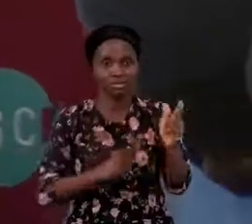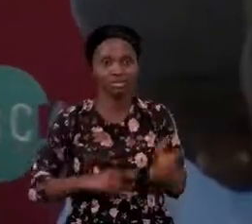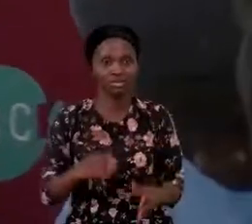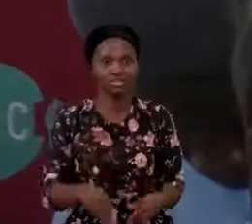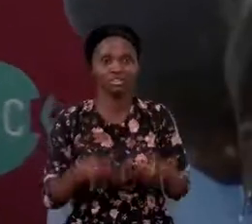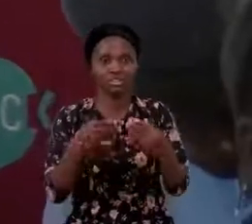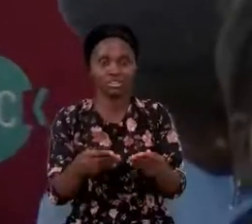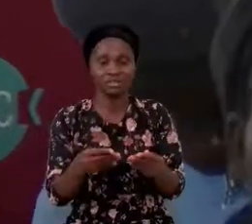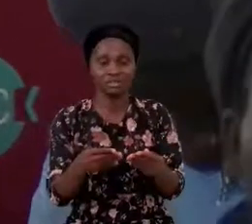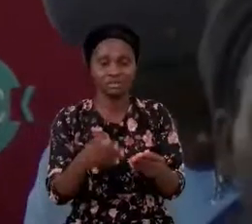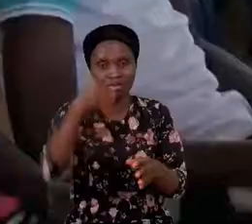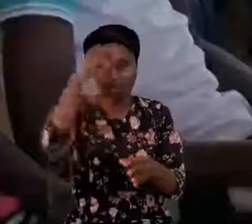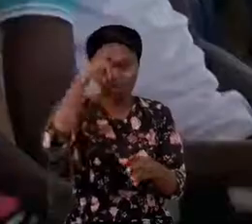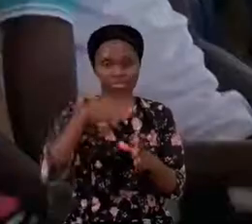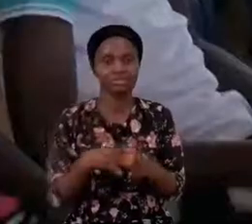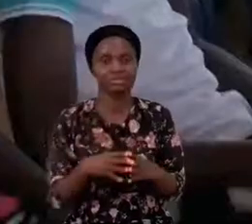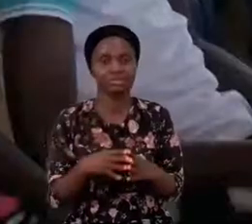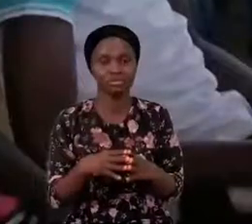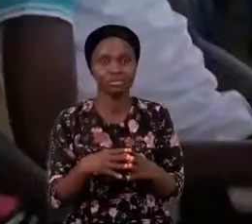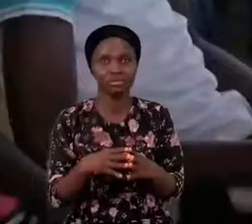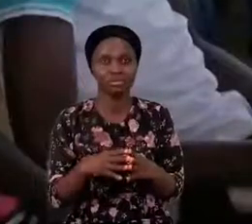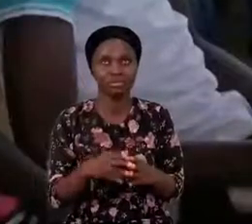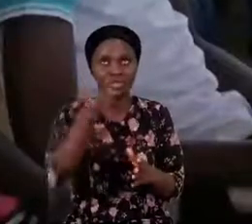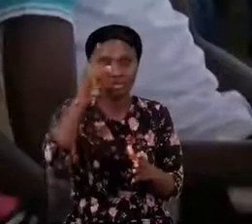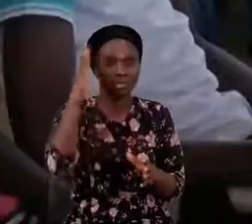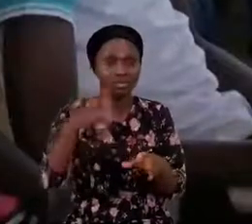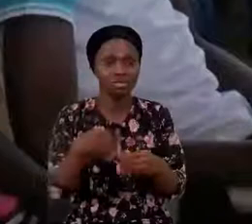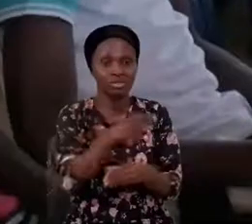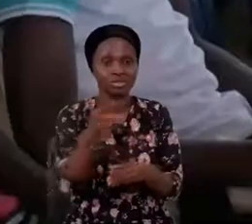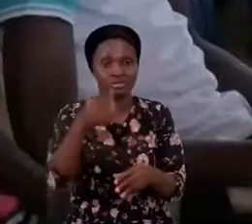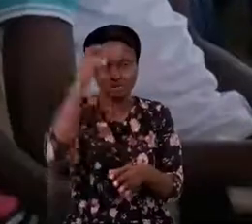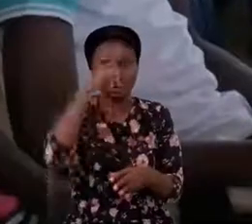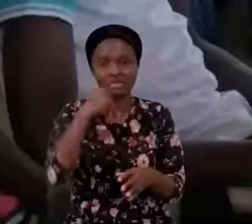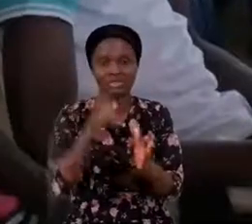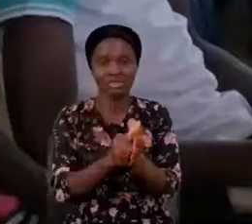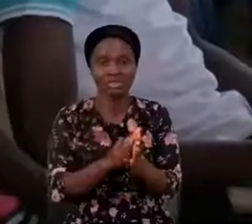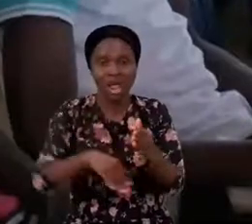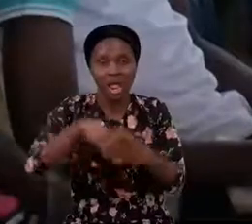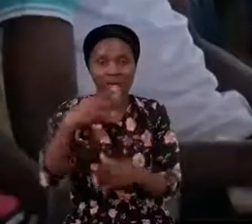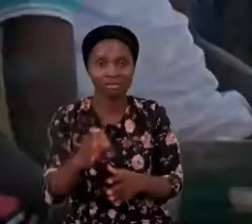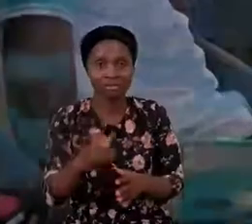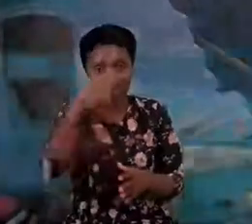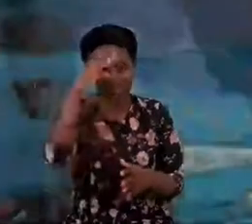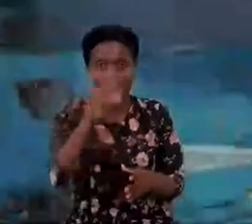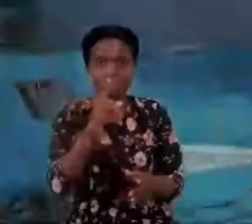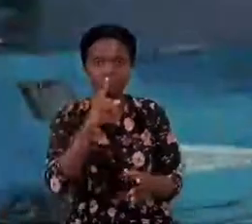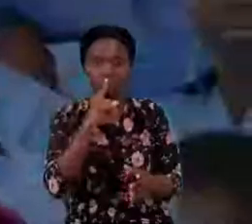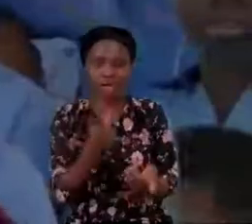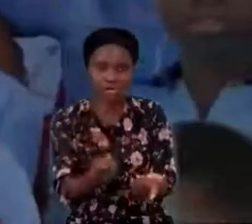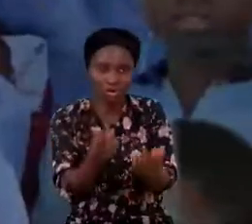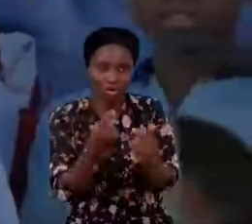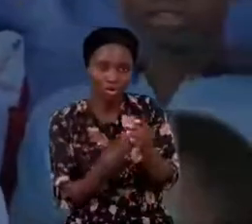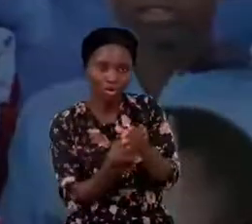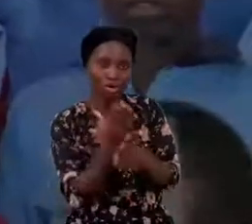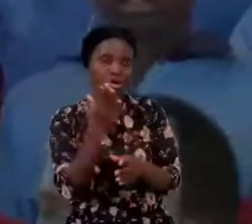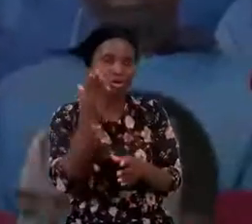bouche sorte la connaissance. Il te donnera la connaissance et l'intelligence. Tu l'auras. Je